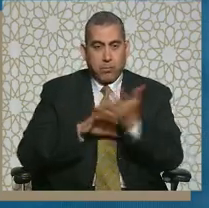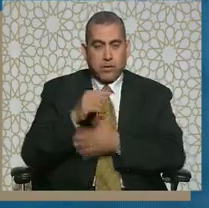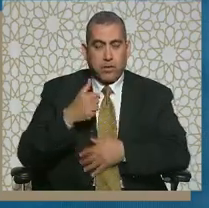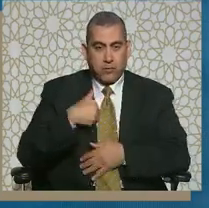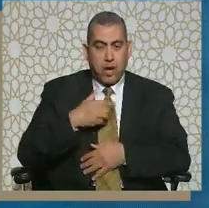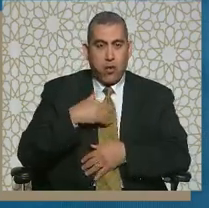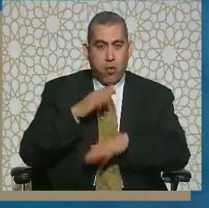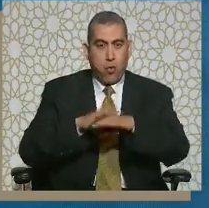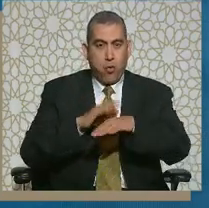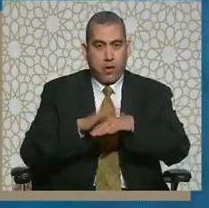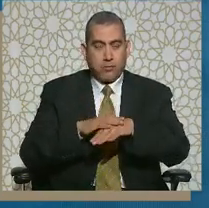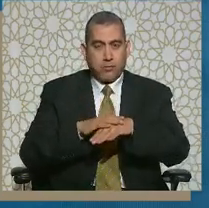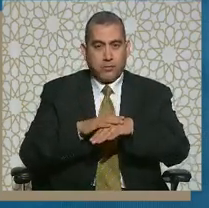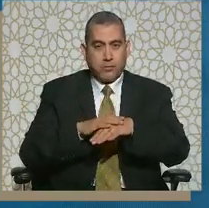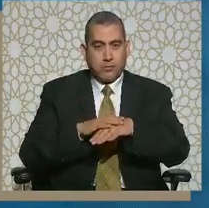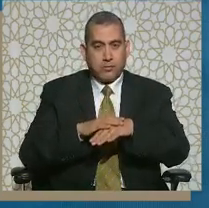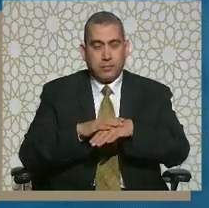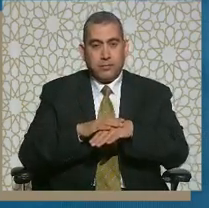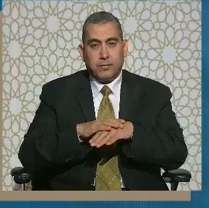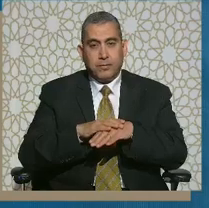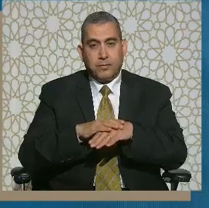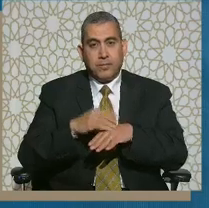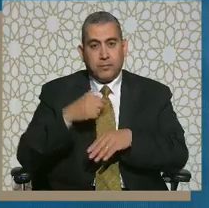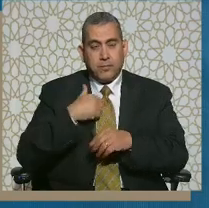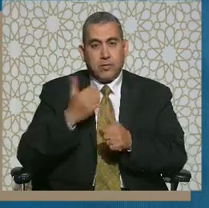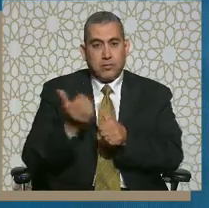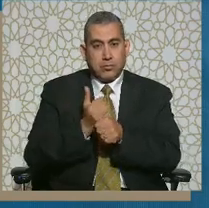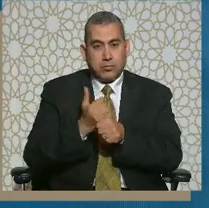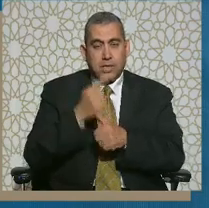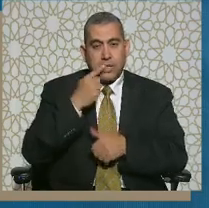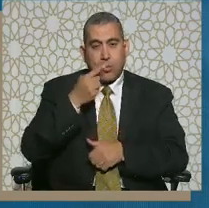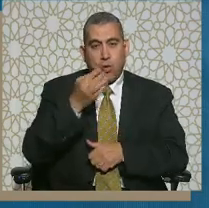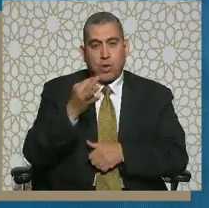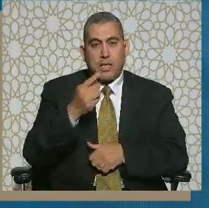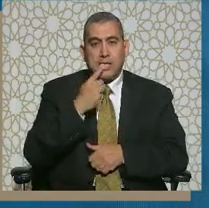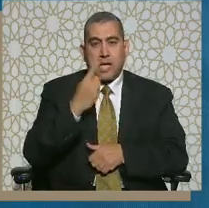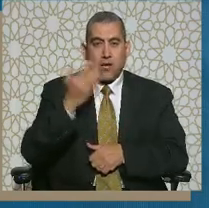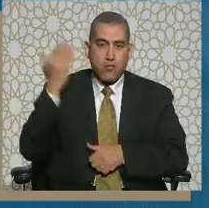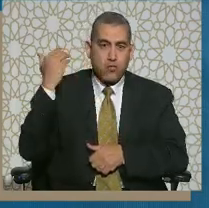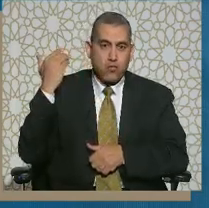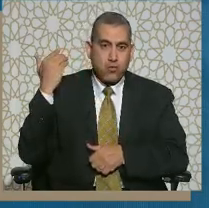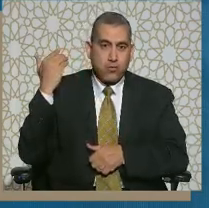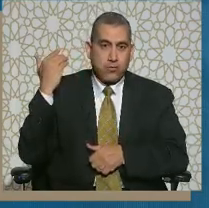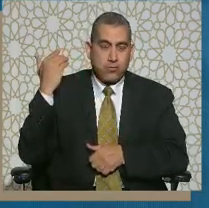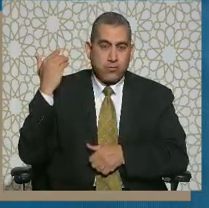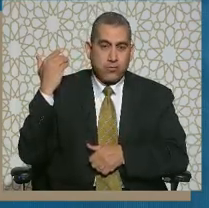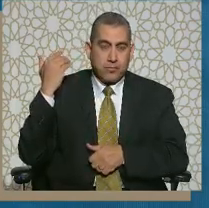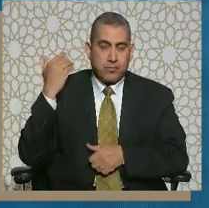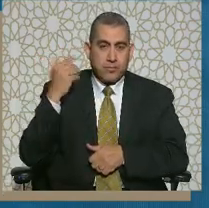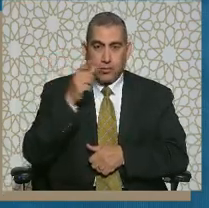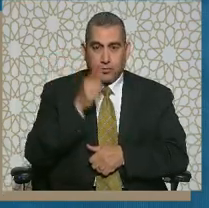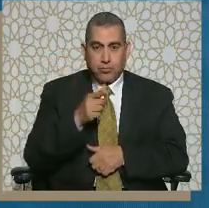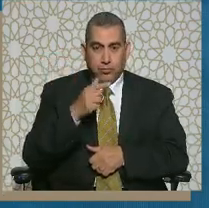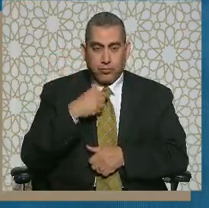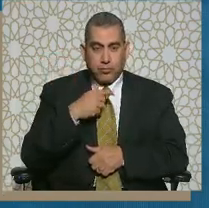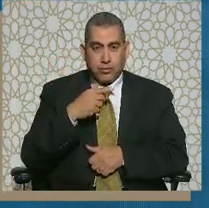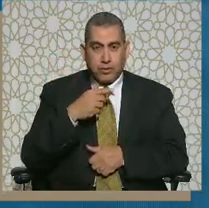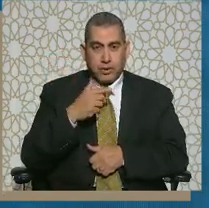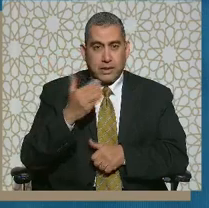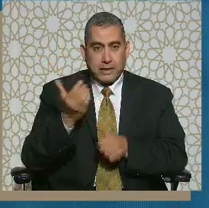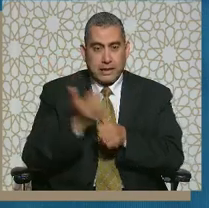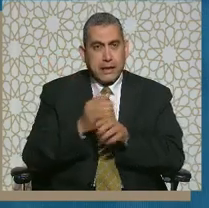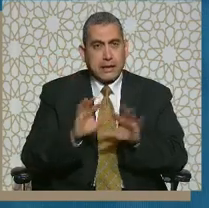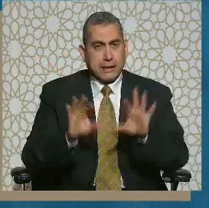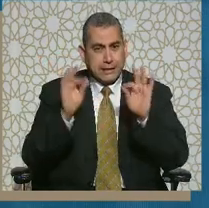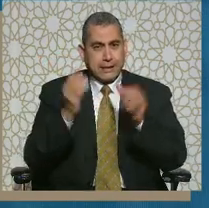اقولها لحضرتك يعني في سؤال افضل اتفضل انا متزوج من 31 سنه ام واخد بال سعادتك لسه حدي لسه